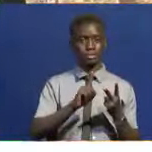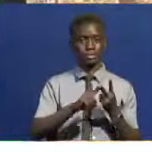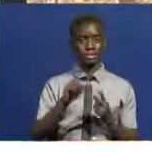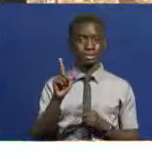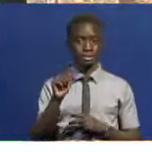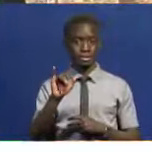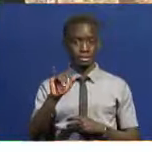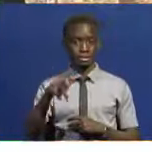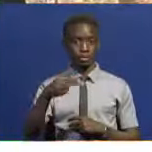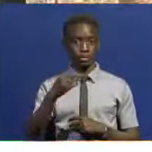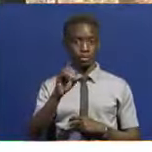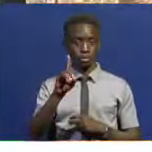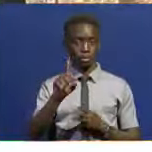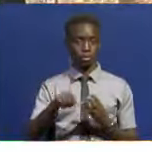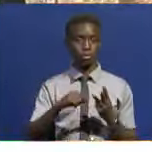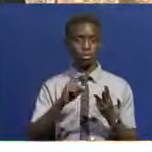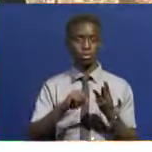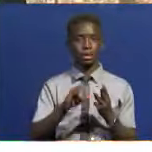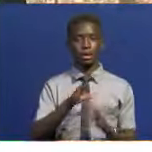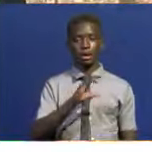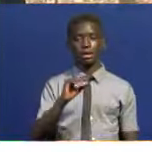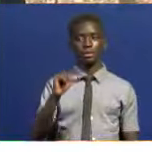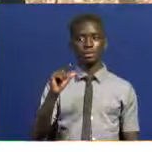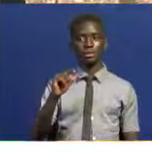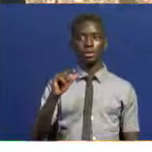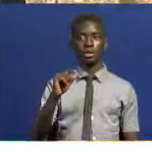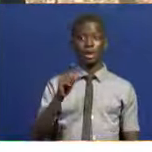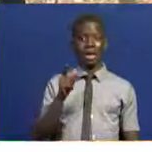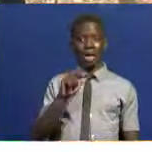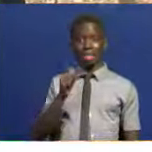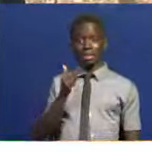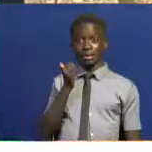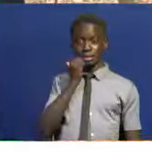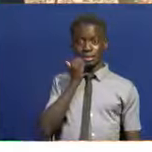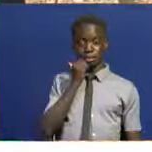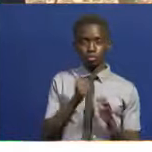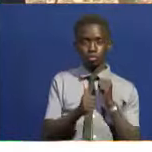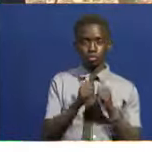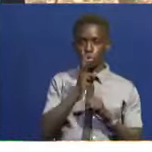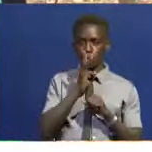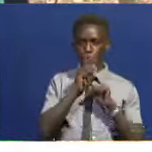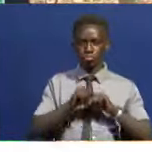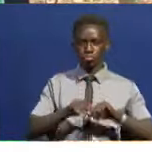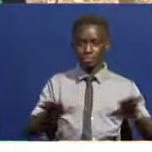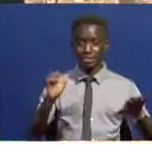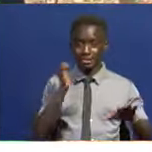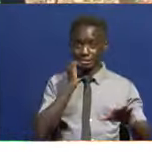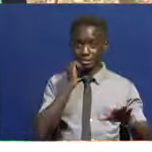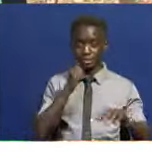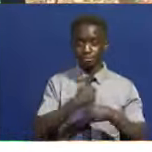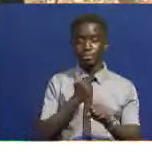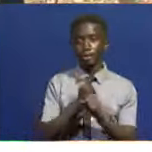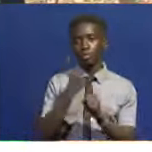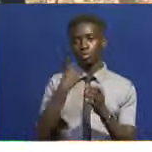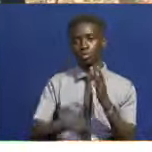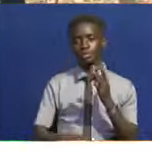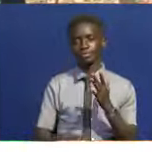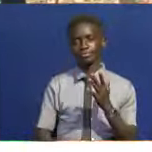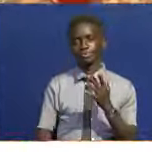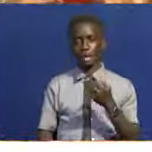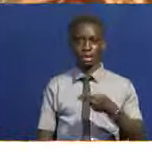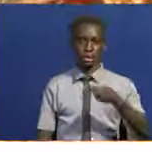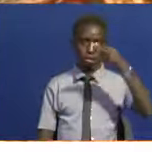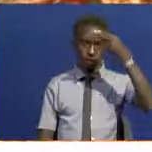ambazo zinaleta magonjwa ya waterborne diseases ambayo yanasababisha gharama kubwa na pia vifo vingi vya